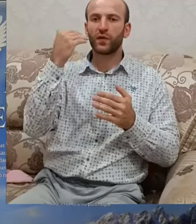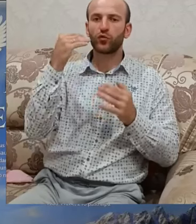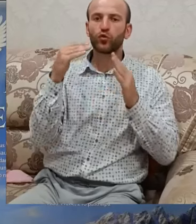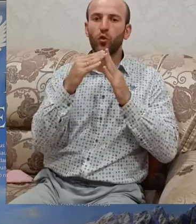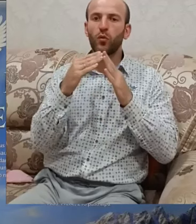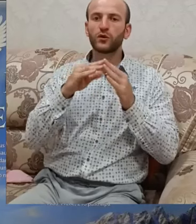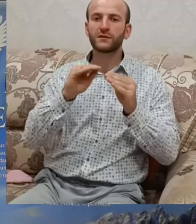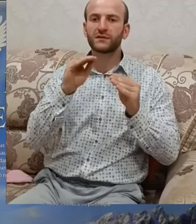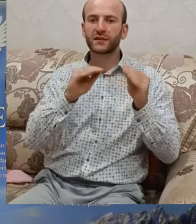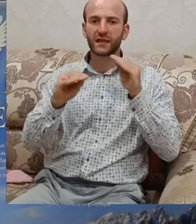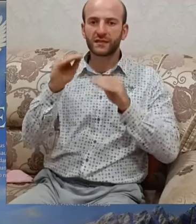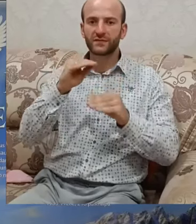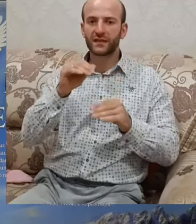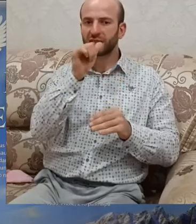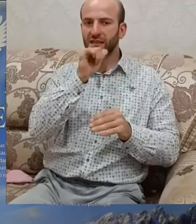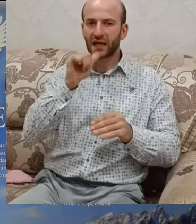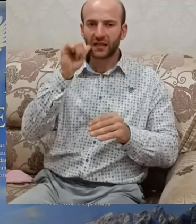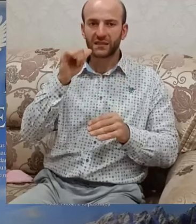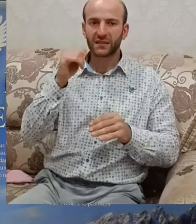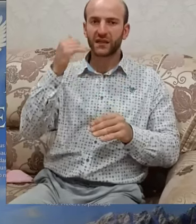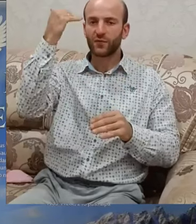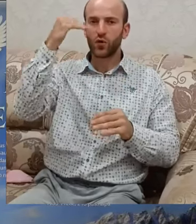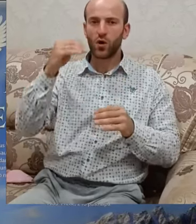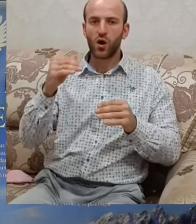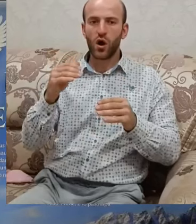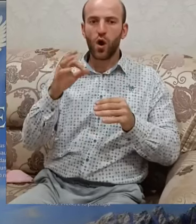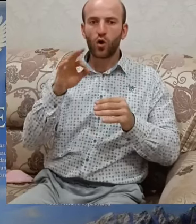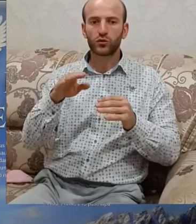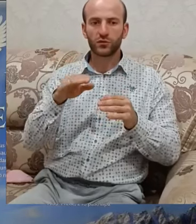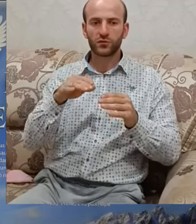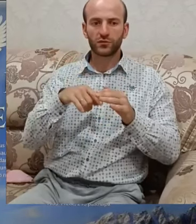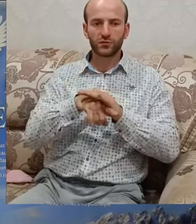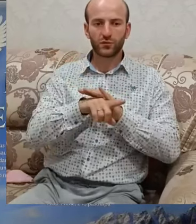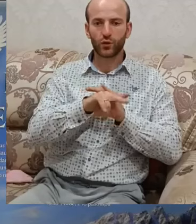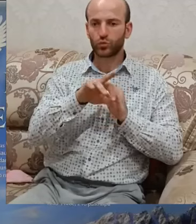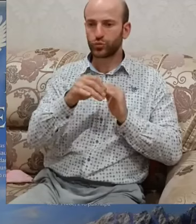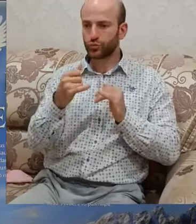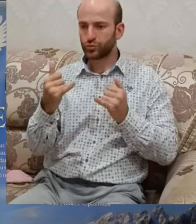создавшем все Иисусом Христом. Это послание Ефесянам.